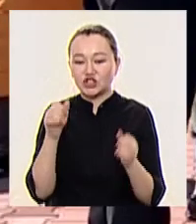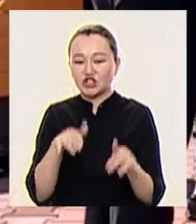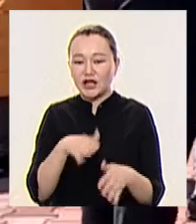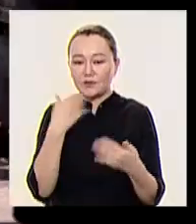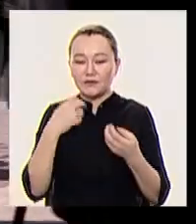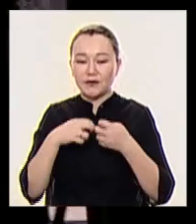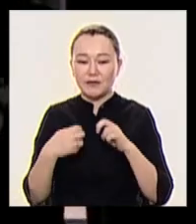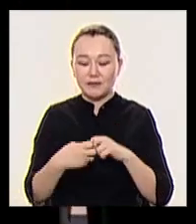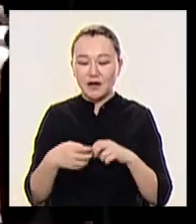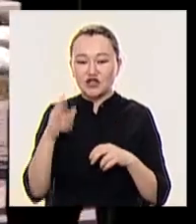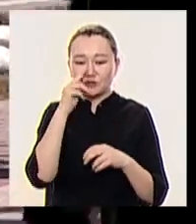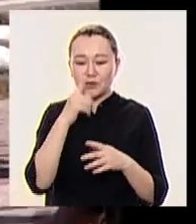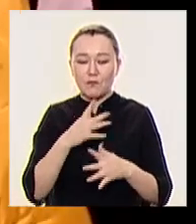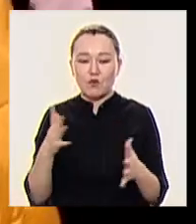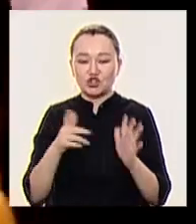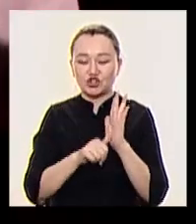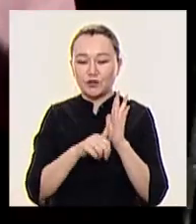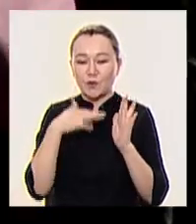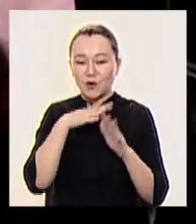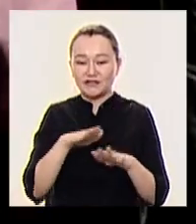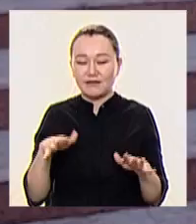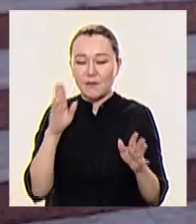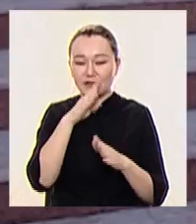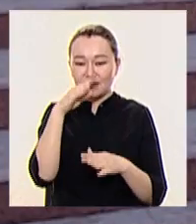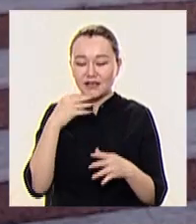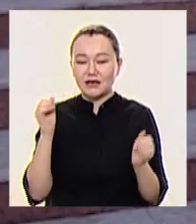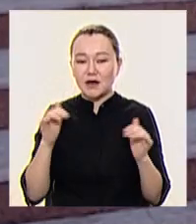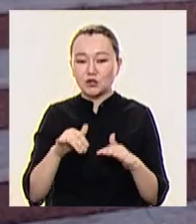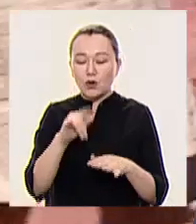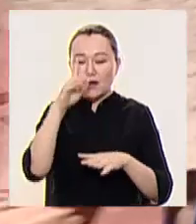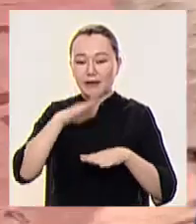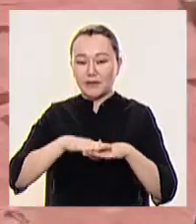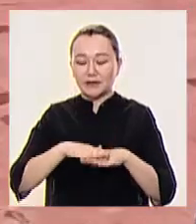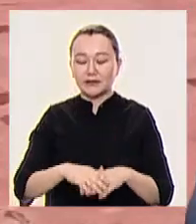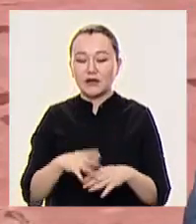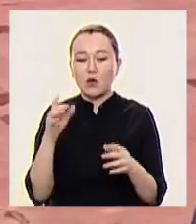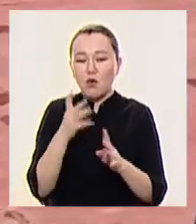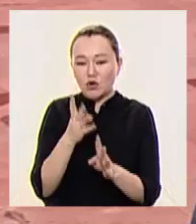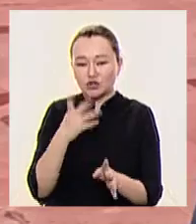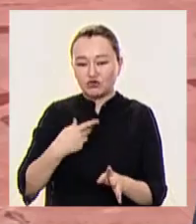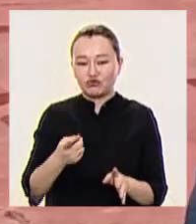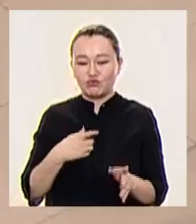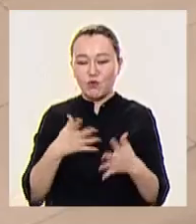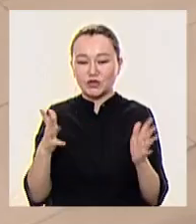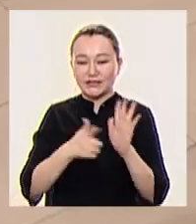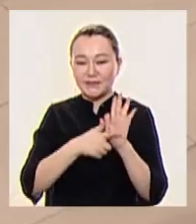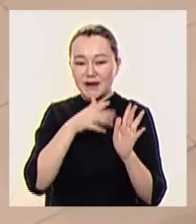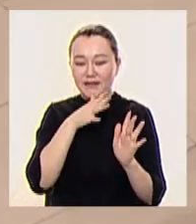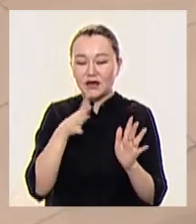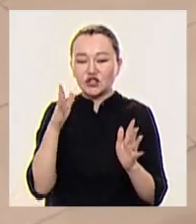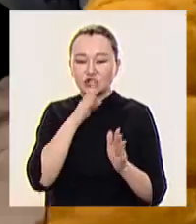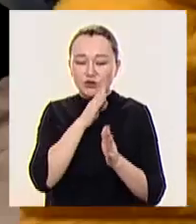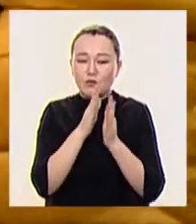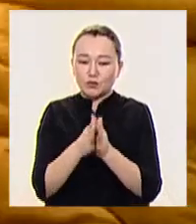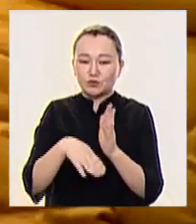Нерешаемая проблема. В Шымкенте больше 60 многодетных матерей собрались у акимата. В очереди я стою больше 7 лет. Женщины